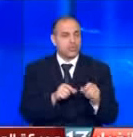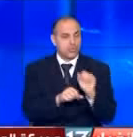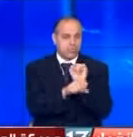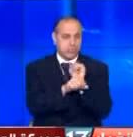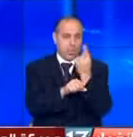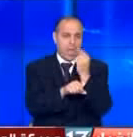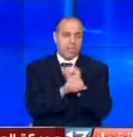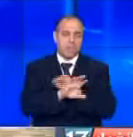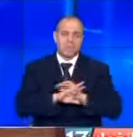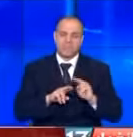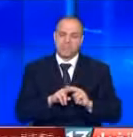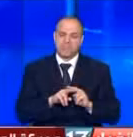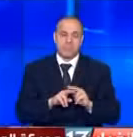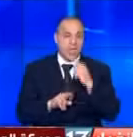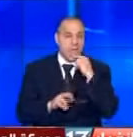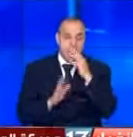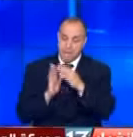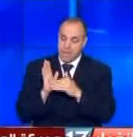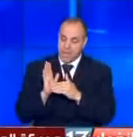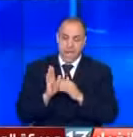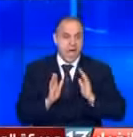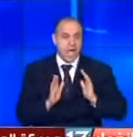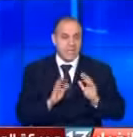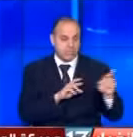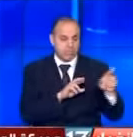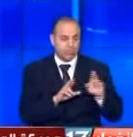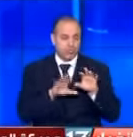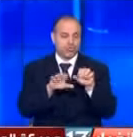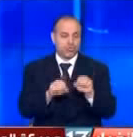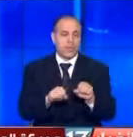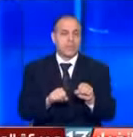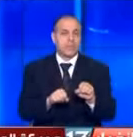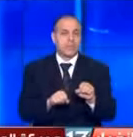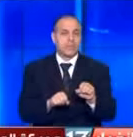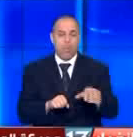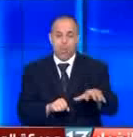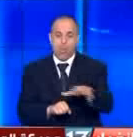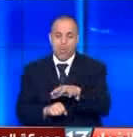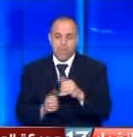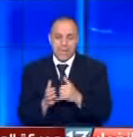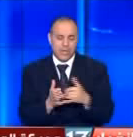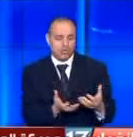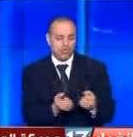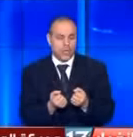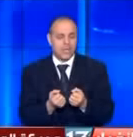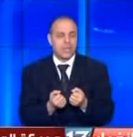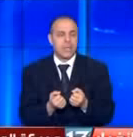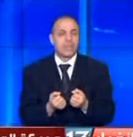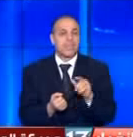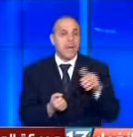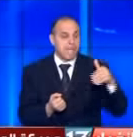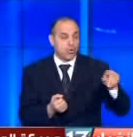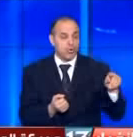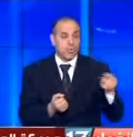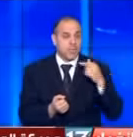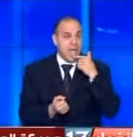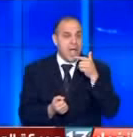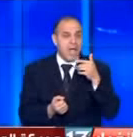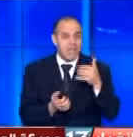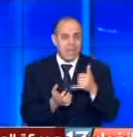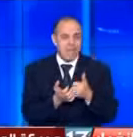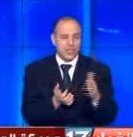من البلاد، أكد خبراء أن تنظيم داعش الإرهابي خسر معظم الأراضي التي كان يسيطر عليها في العراق ويسعى جاهدا